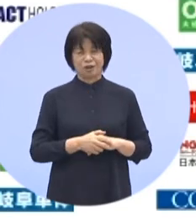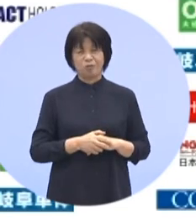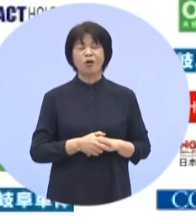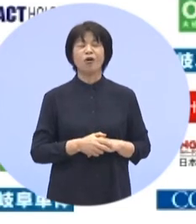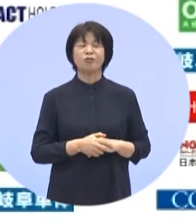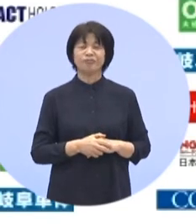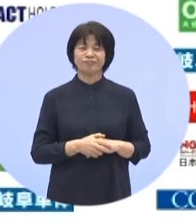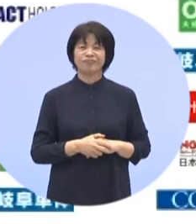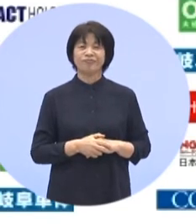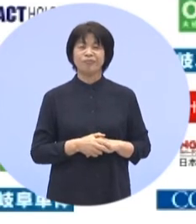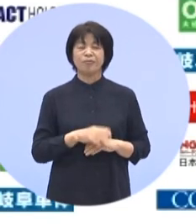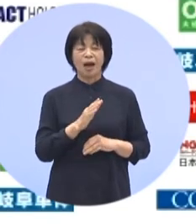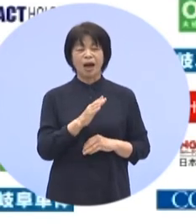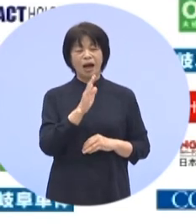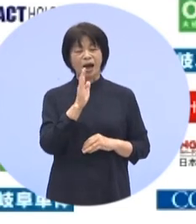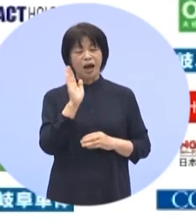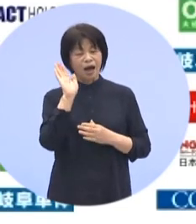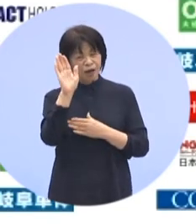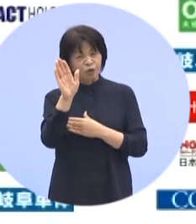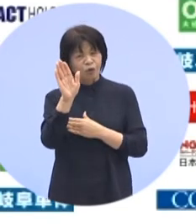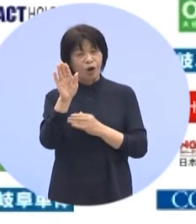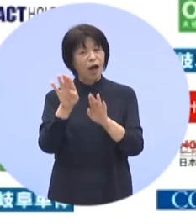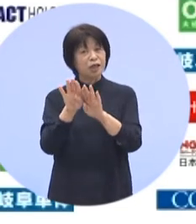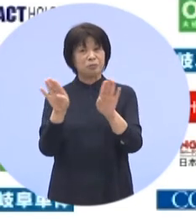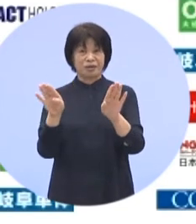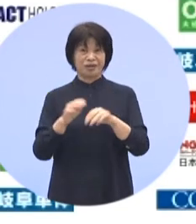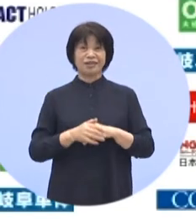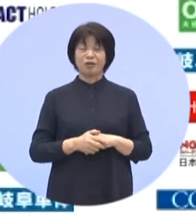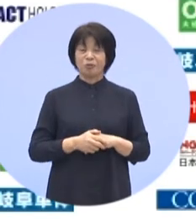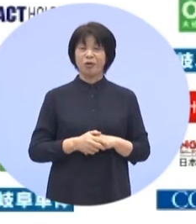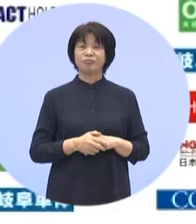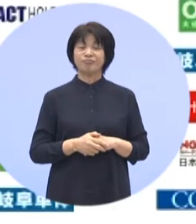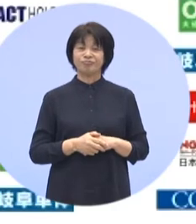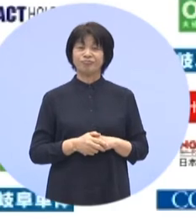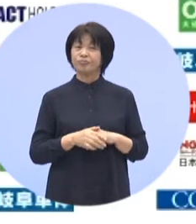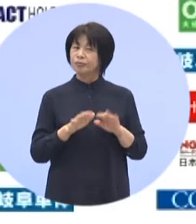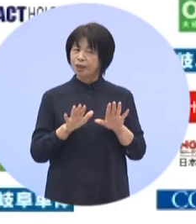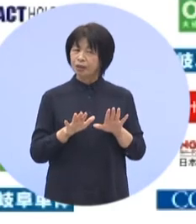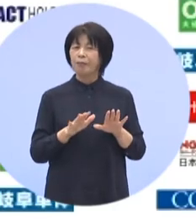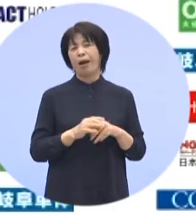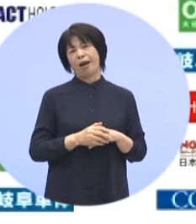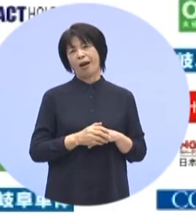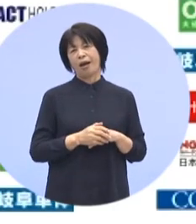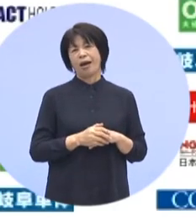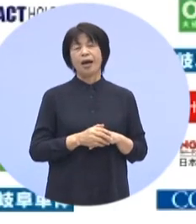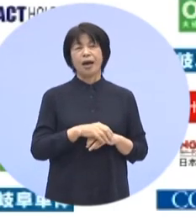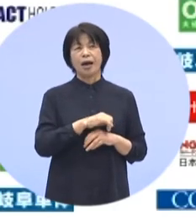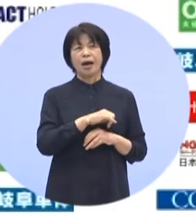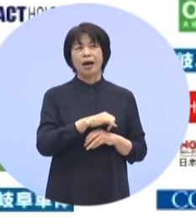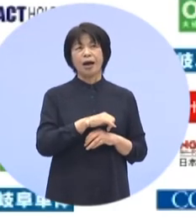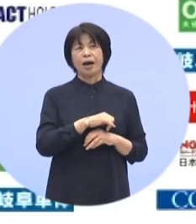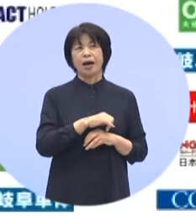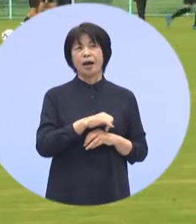らいに、後期が始まるんですけど、今8点下の暫定3位で、